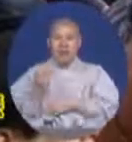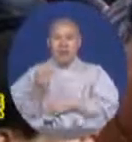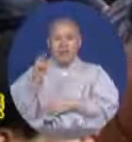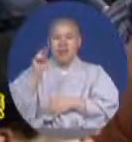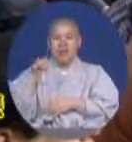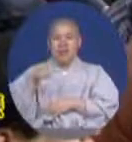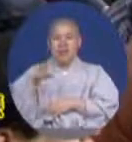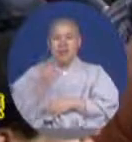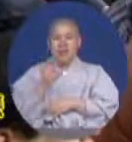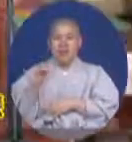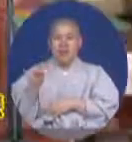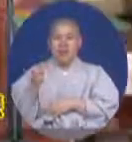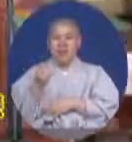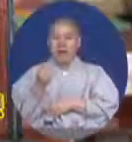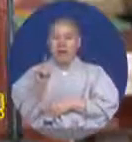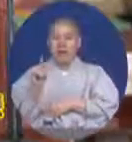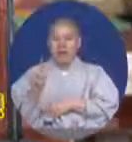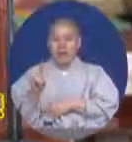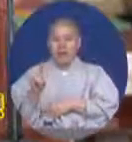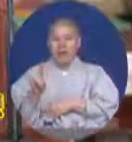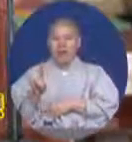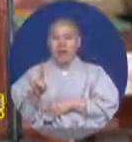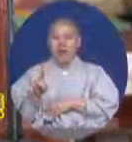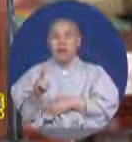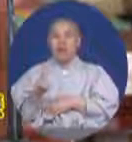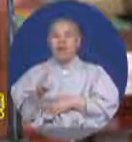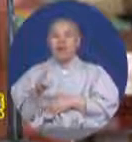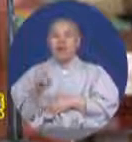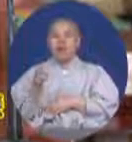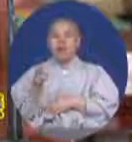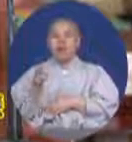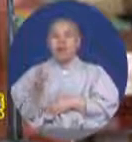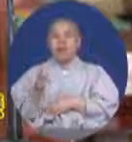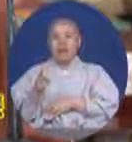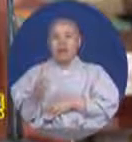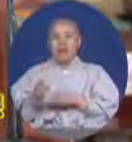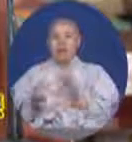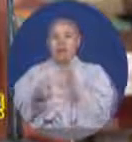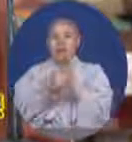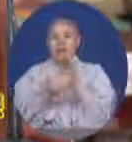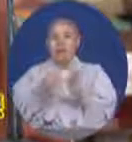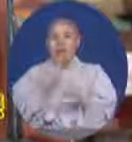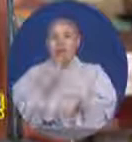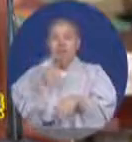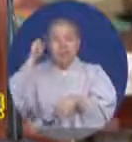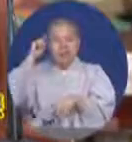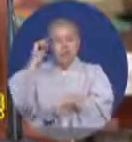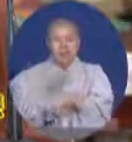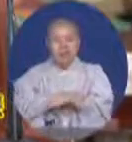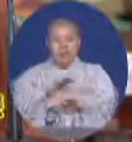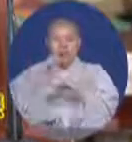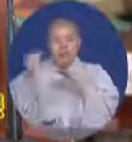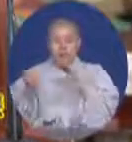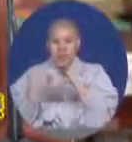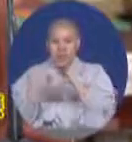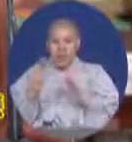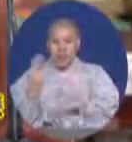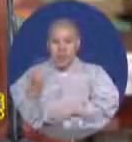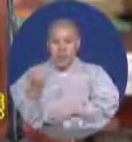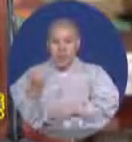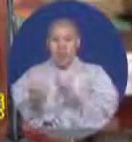무해해 걸림없는 지혜를 성취하셨다. 걸림없는